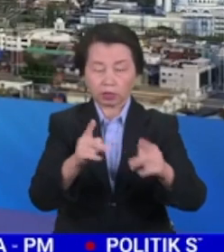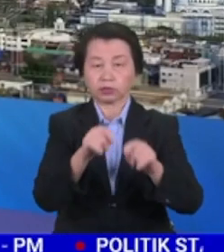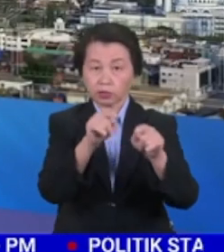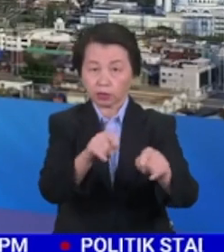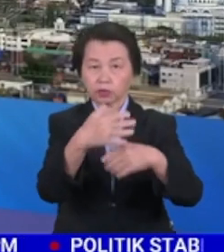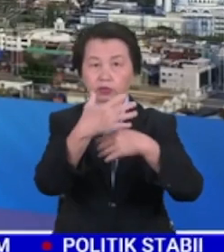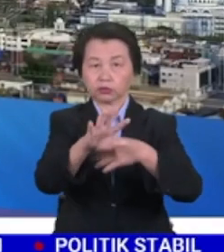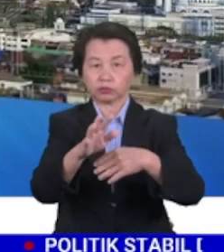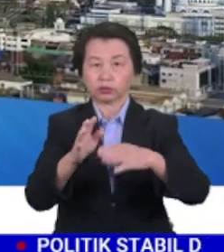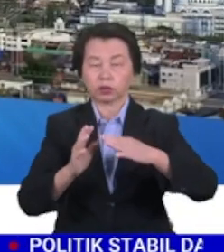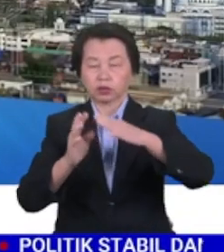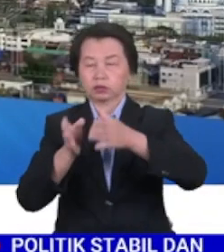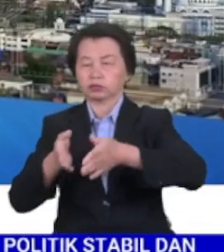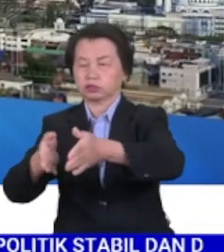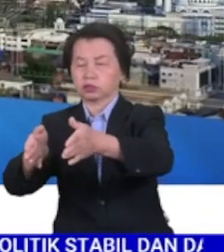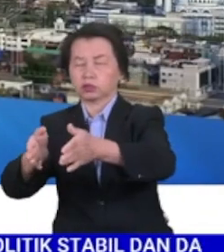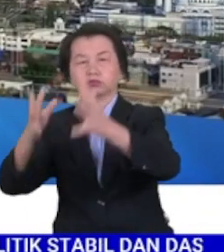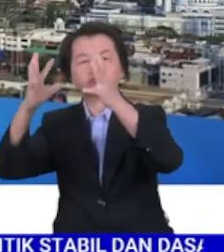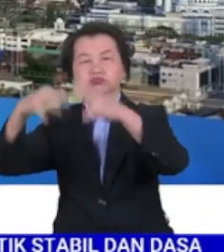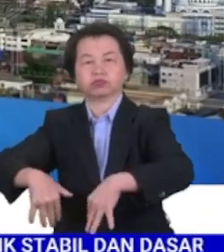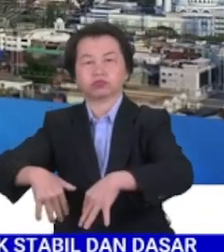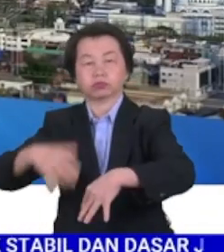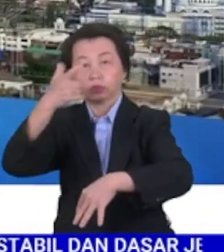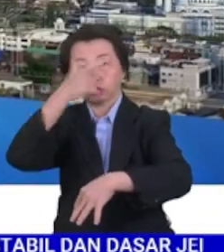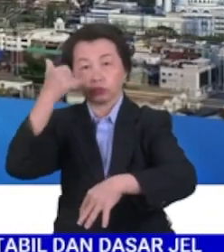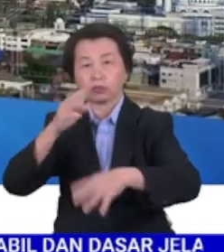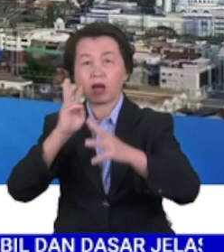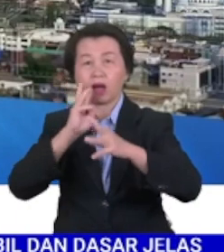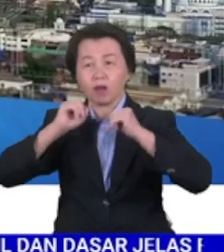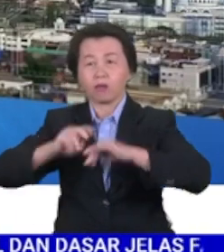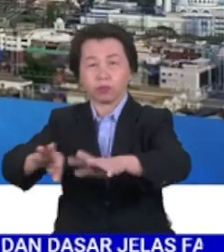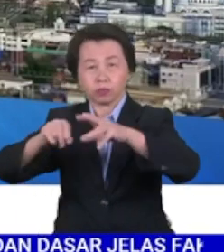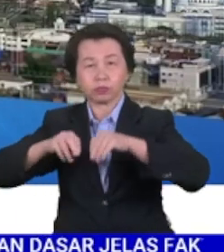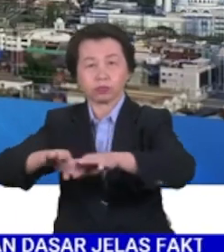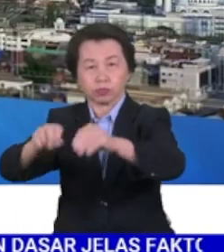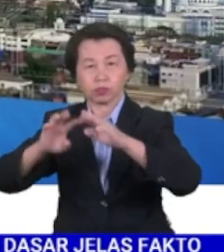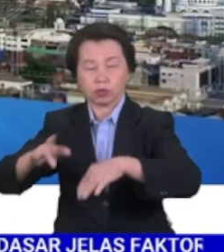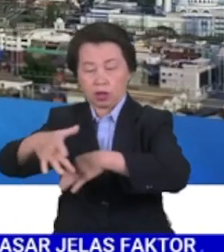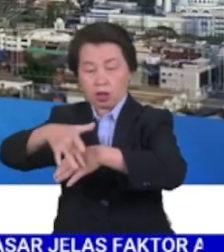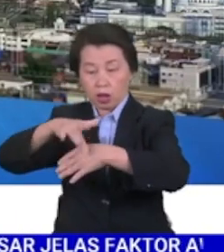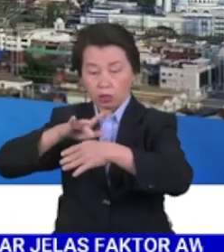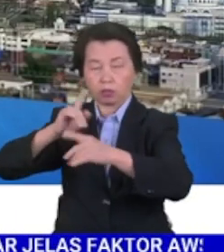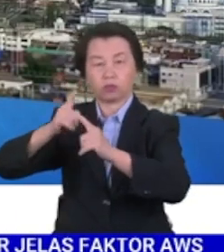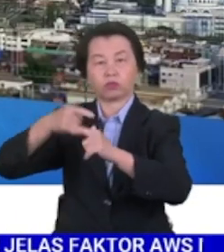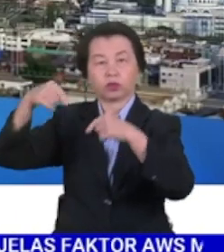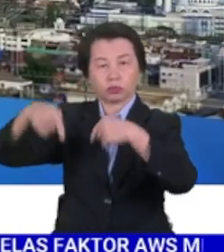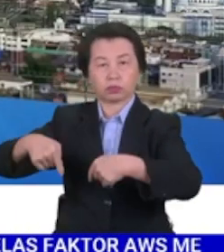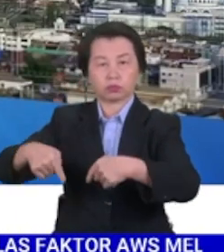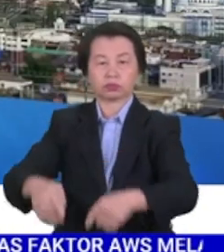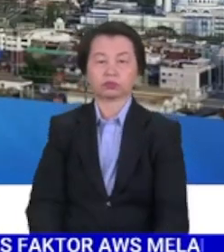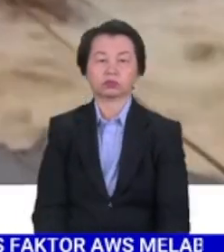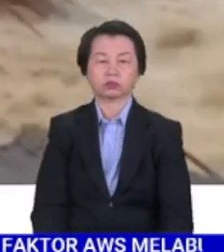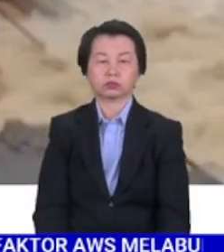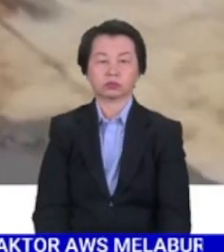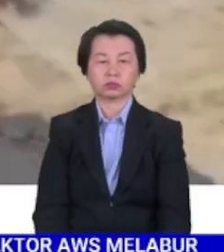berkenaan selepas jalan utama itu runtuh akibat limpahan air deras awal bulan ini.